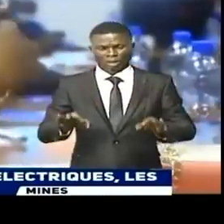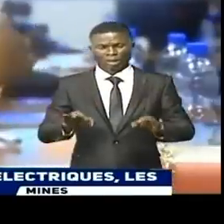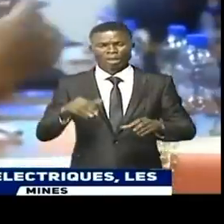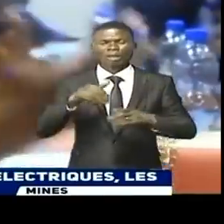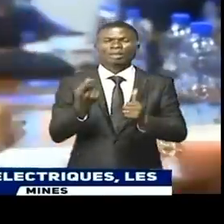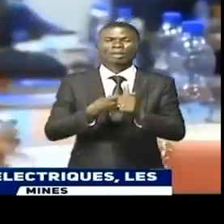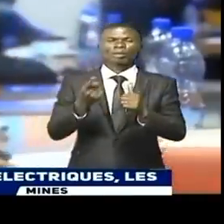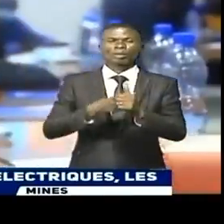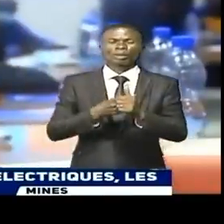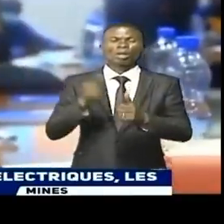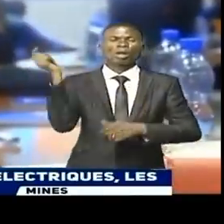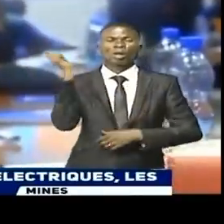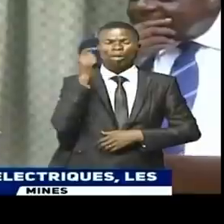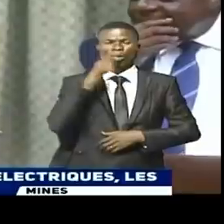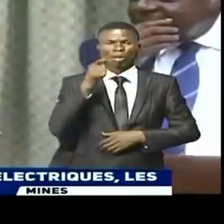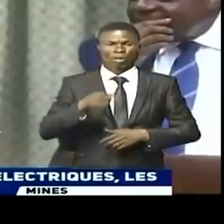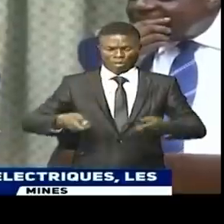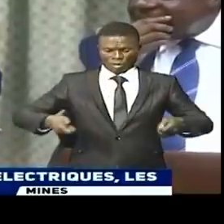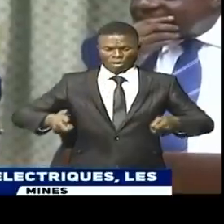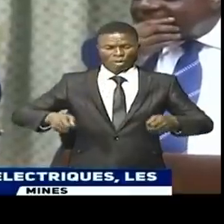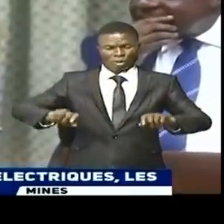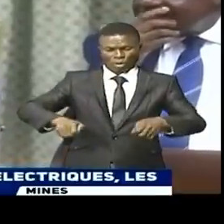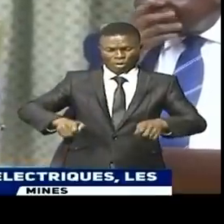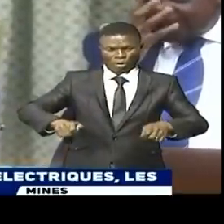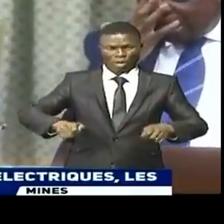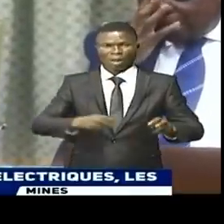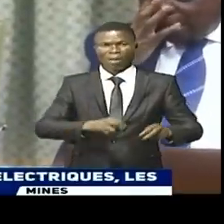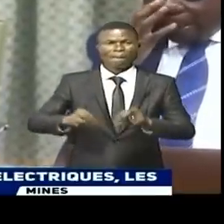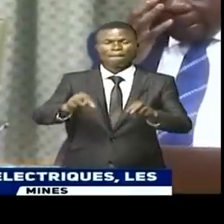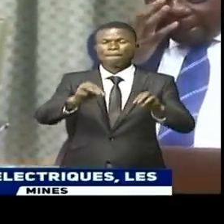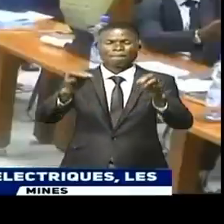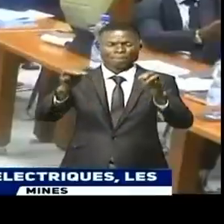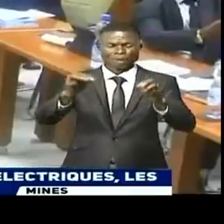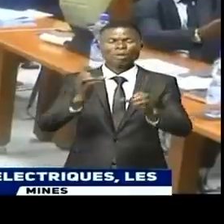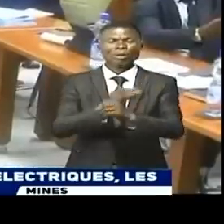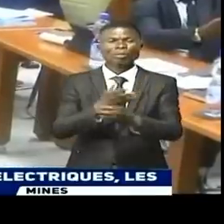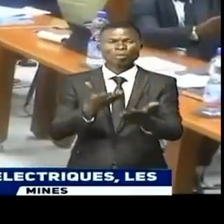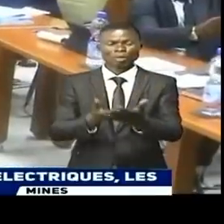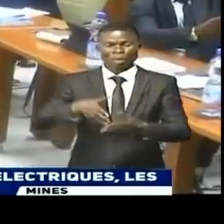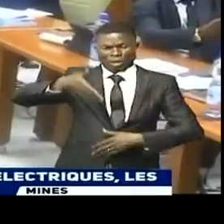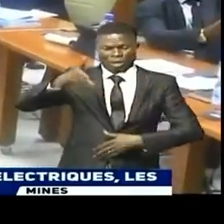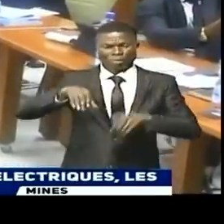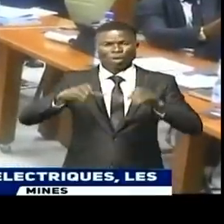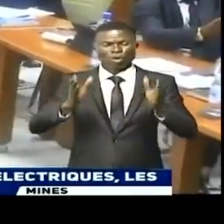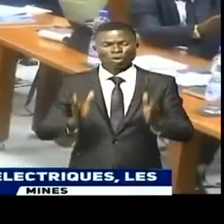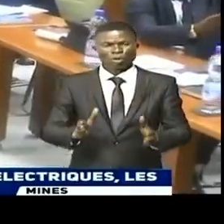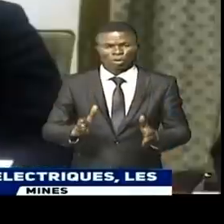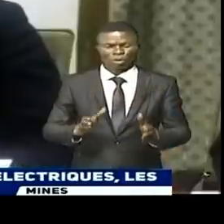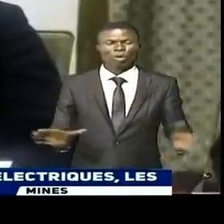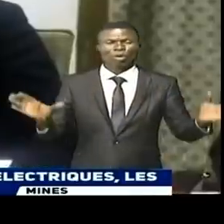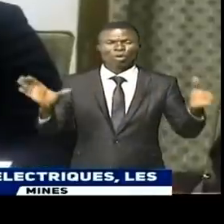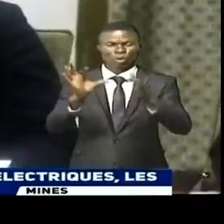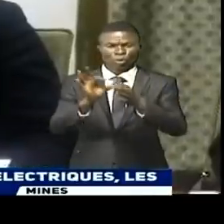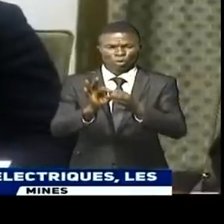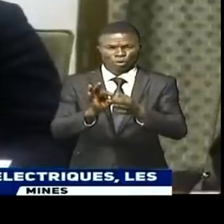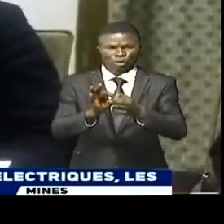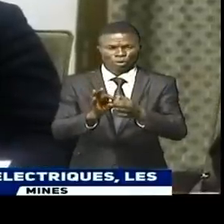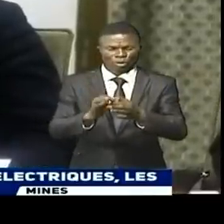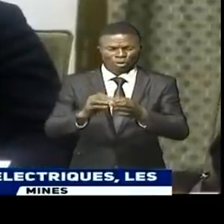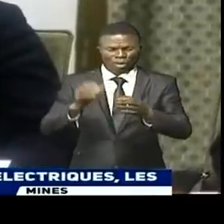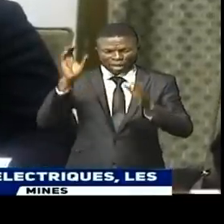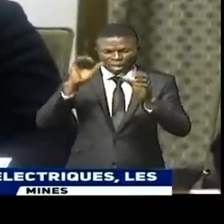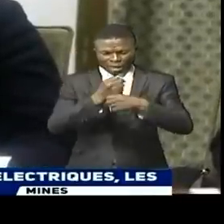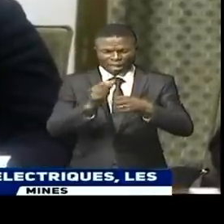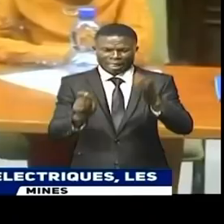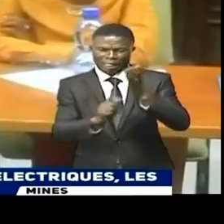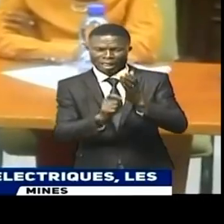la fabrication locale des bactéries avec des métaux dont le pays dispose les experts congolais se sont regroupés pour peaufiner des stratégies opérationnelles